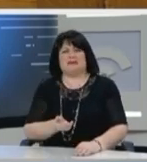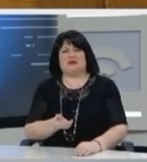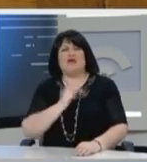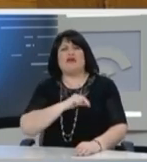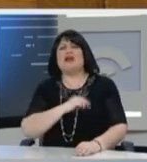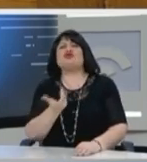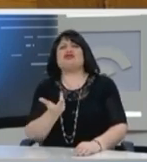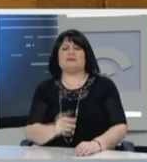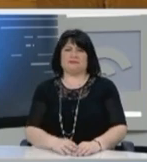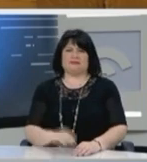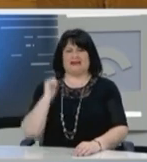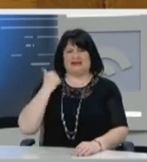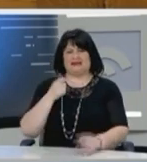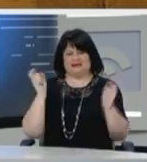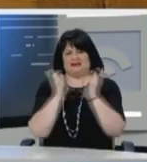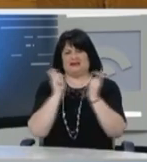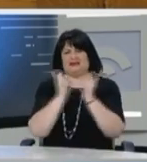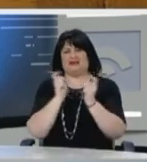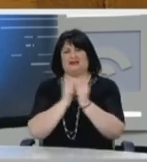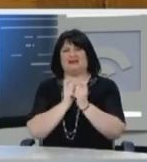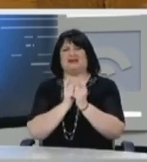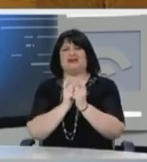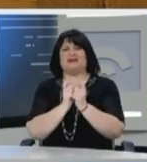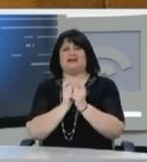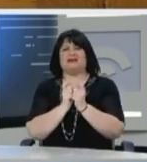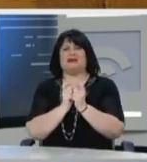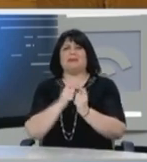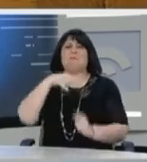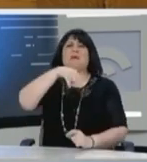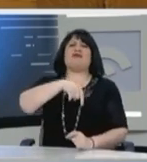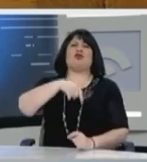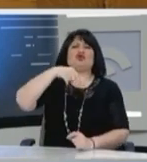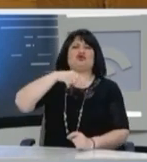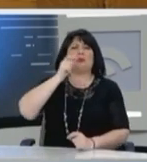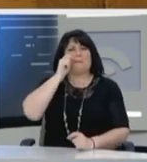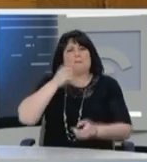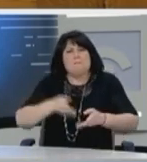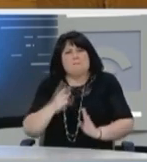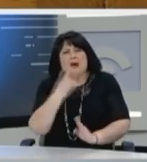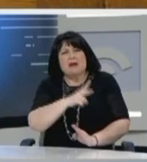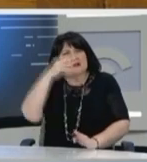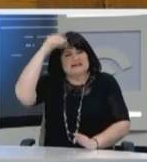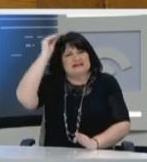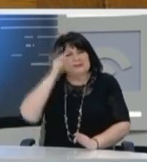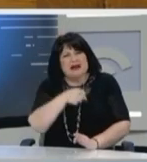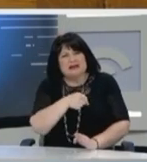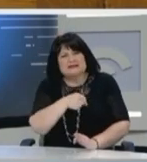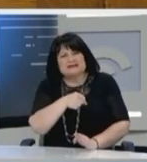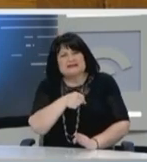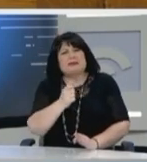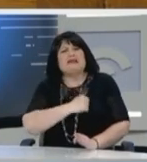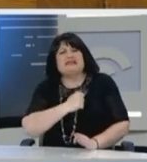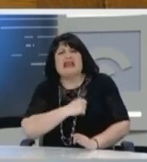Ελλάδα. Μαλώνατε χθες για τα φρονήματα του Παύλου Τσίπρα. Μαλώνατε χθες για τα